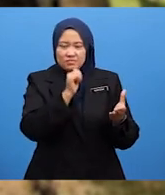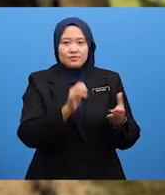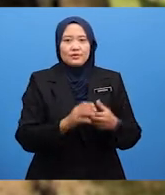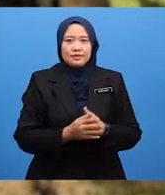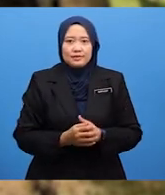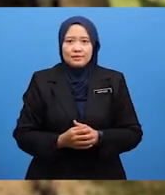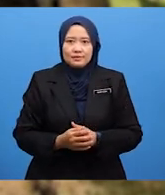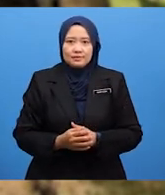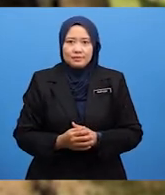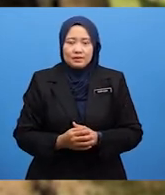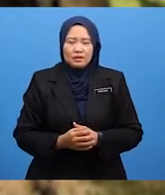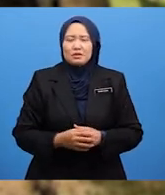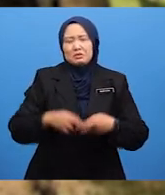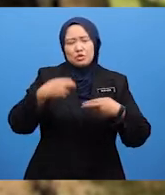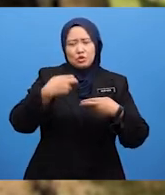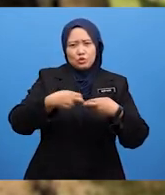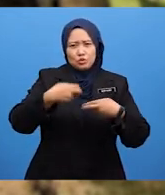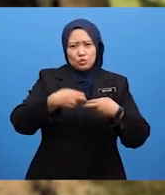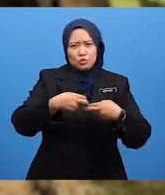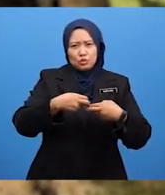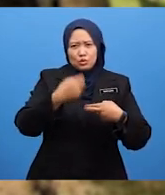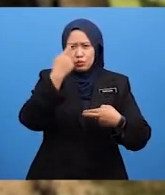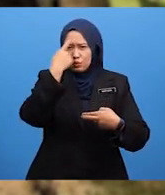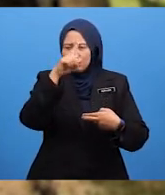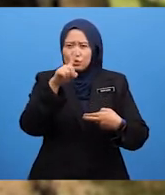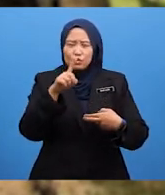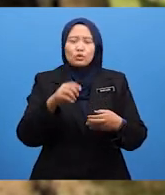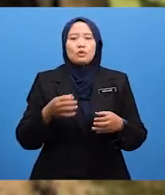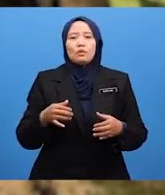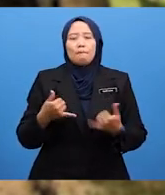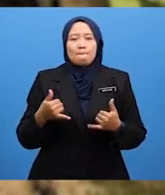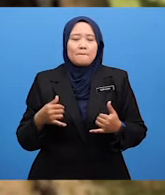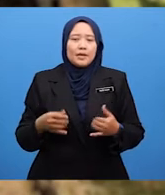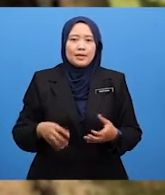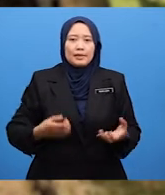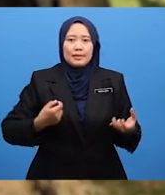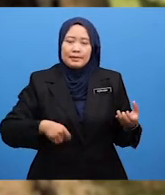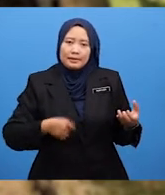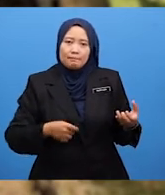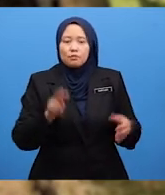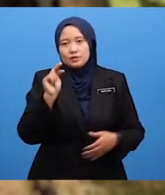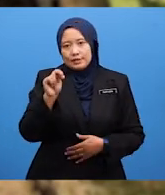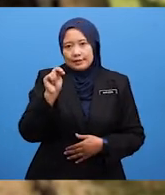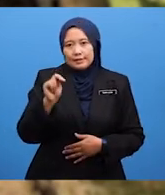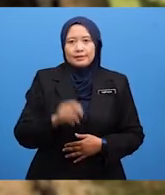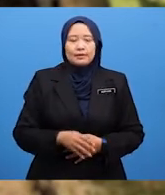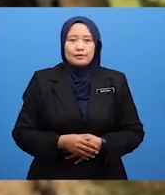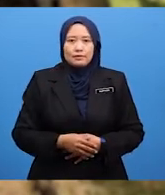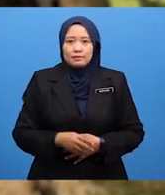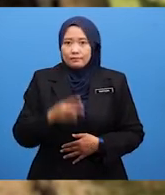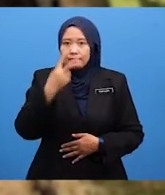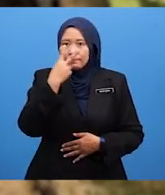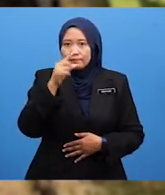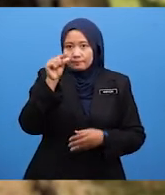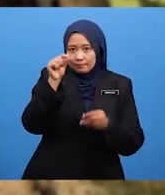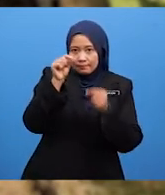ataupun sengit. Ini akan menyukarkan proses ketika kita bermain gambus nanti. Kemudian pemetik ataupun risha yang